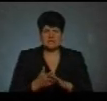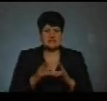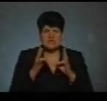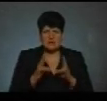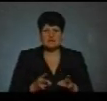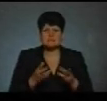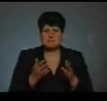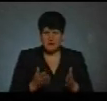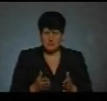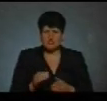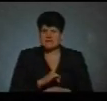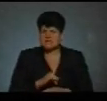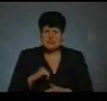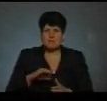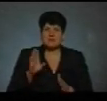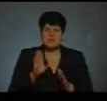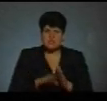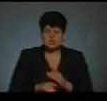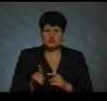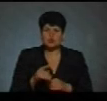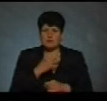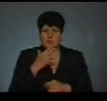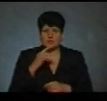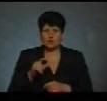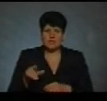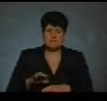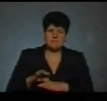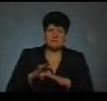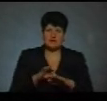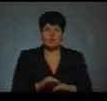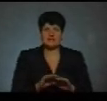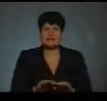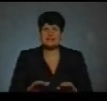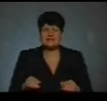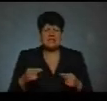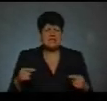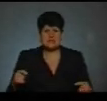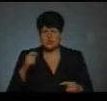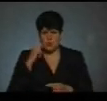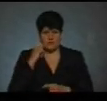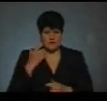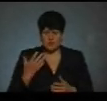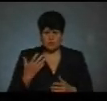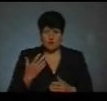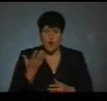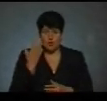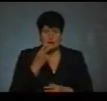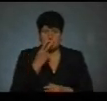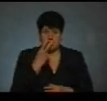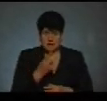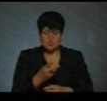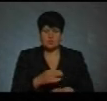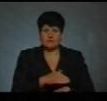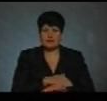І саме найгірше, що багато людей приводили з собою дітей різного віку. Коли вже побачили, що ми на вулиці